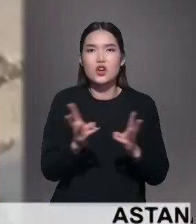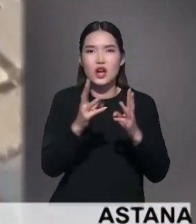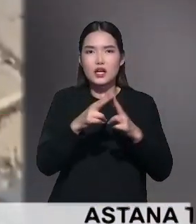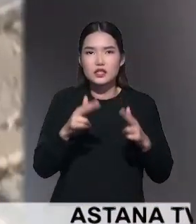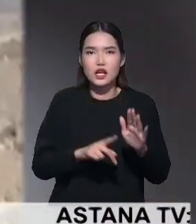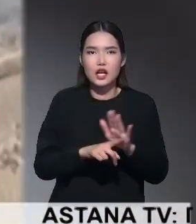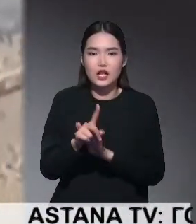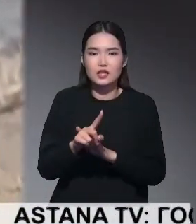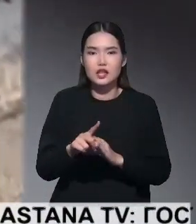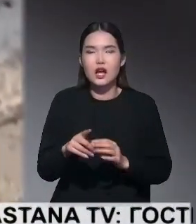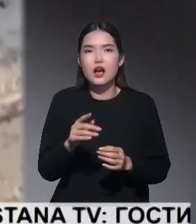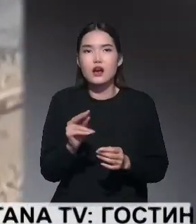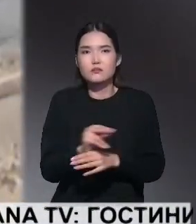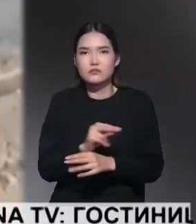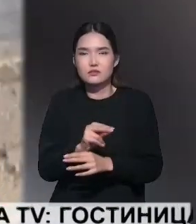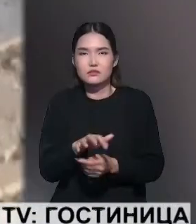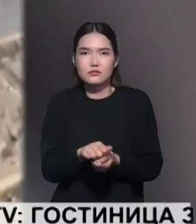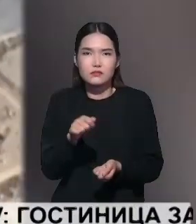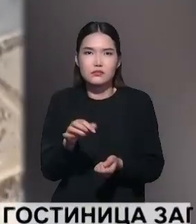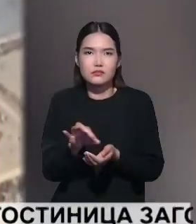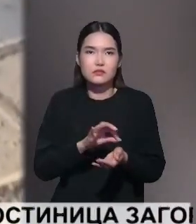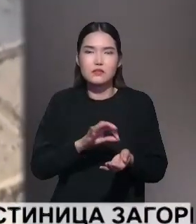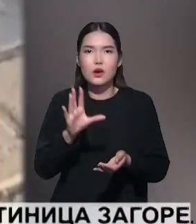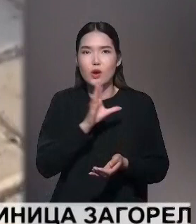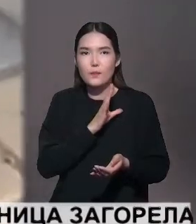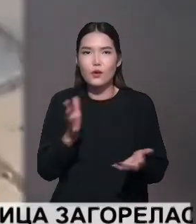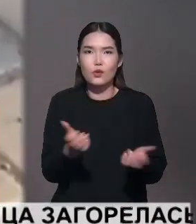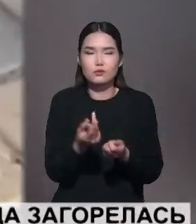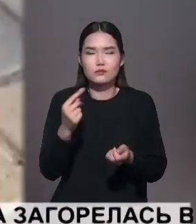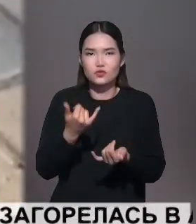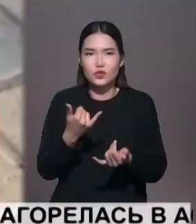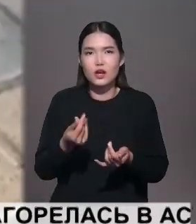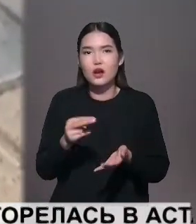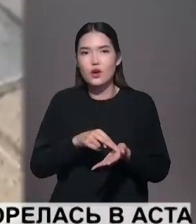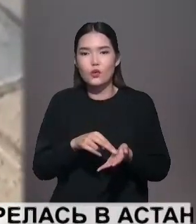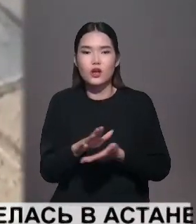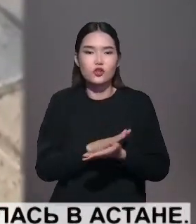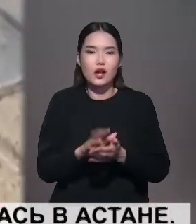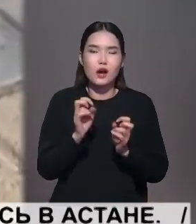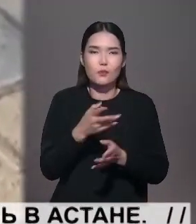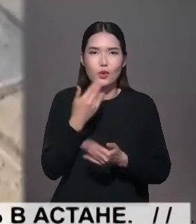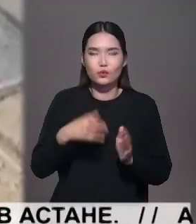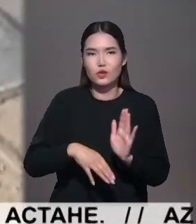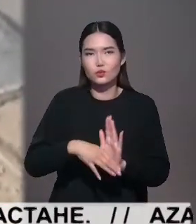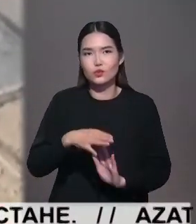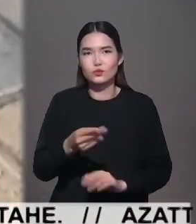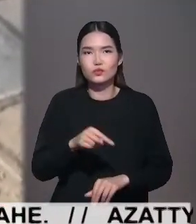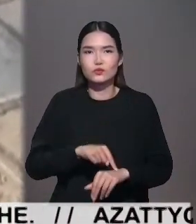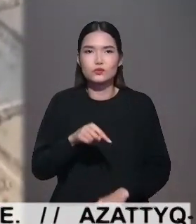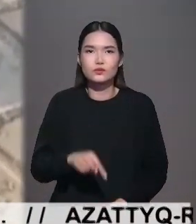начали реанимационные действия. Спустя время хвостатый пришел в себя. Сейчас его жизни ничего не угрожает.